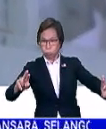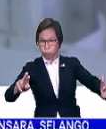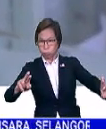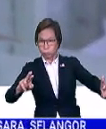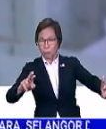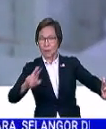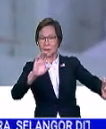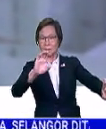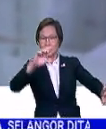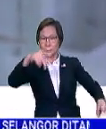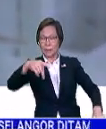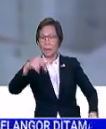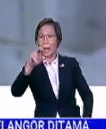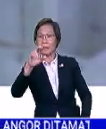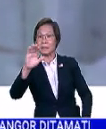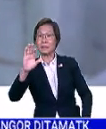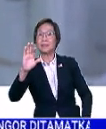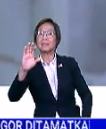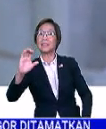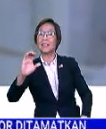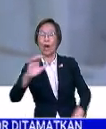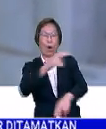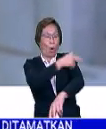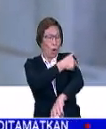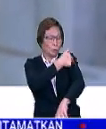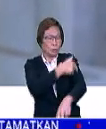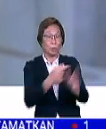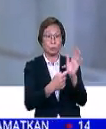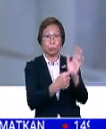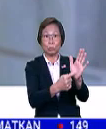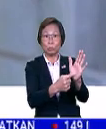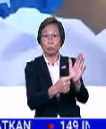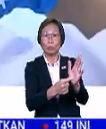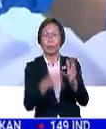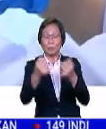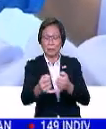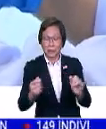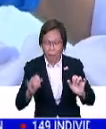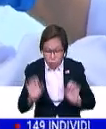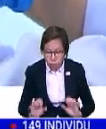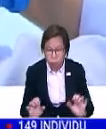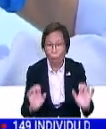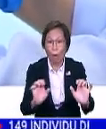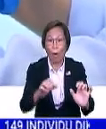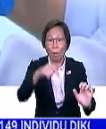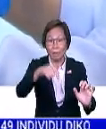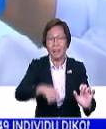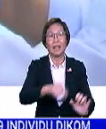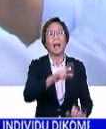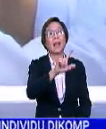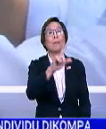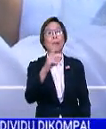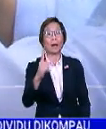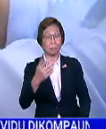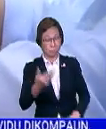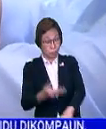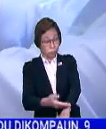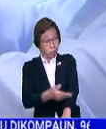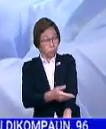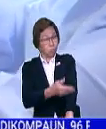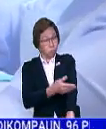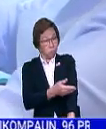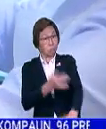cepat krisis hippearce bagi Hospital menunjukkan situasi di jabatan kecemasan di lembah Klang juga bertambah baik